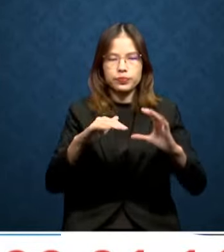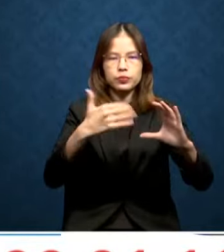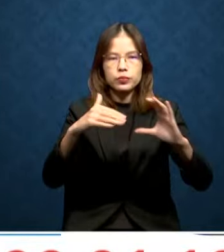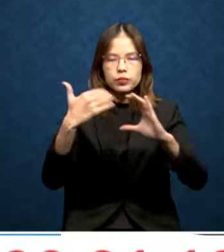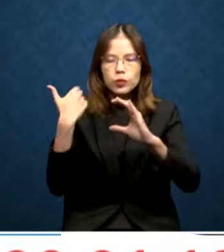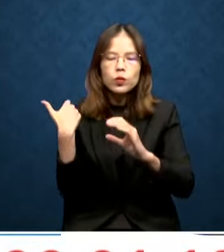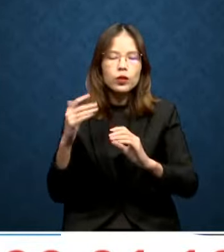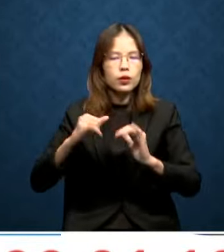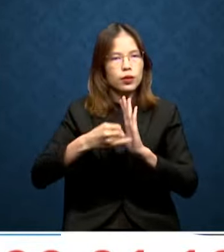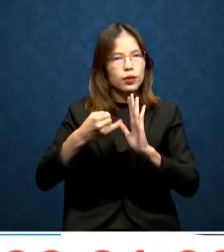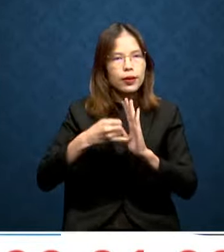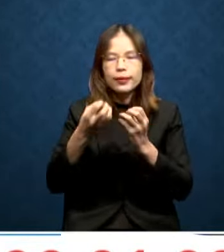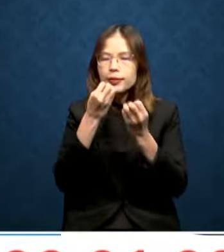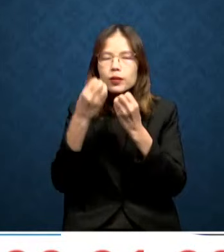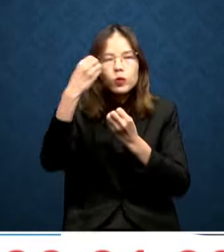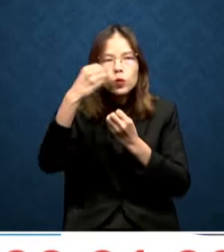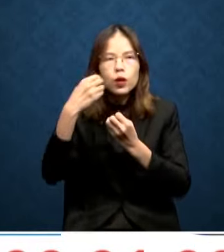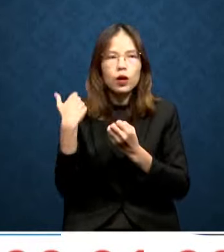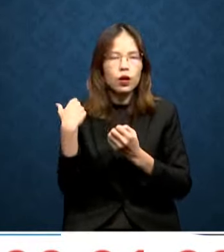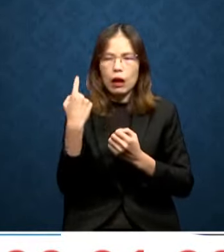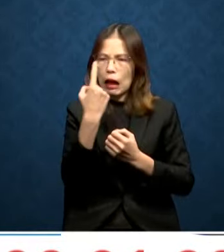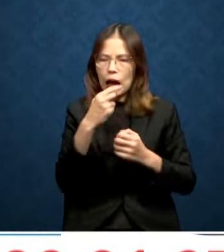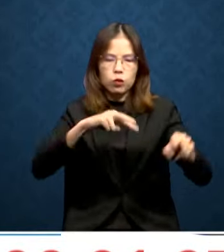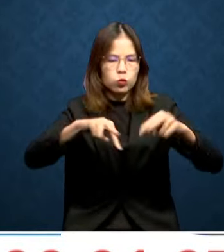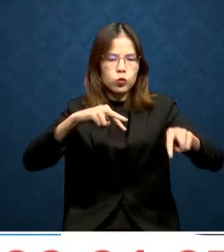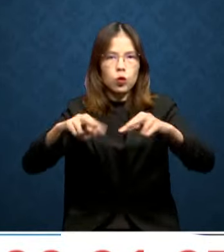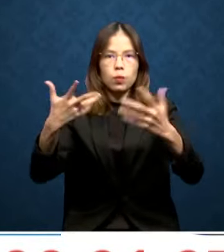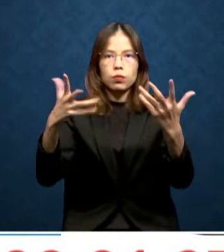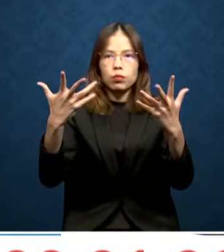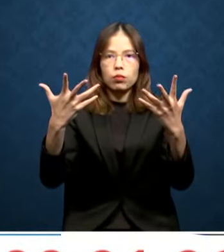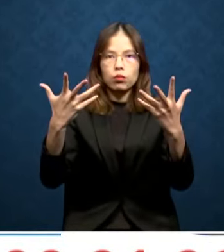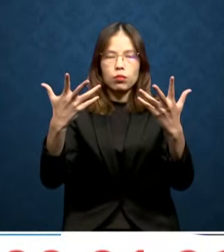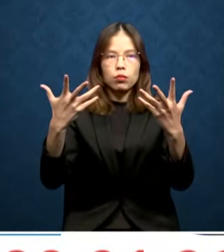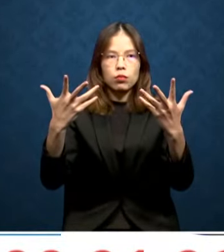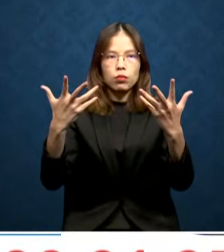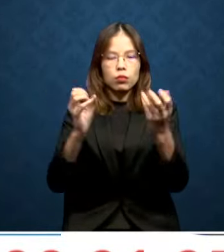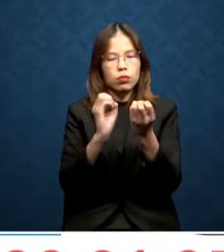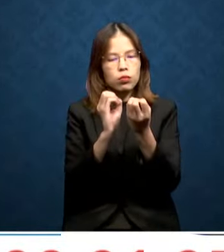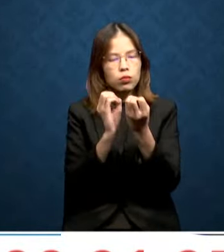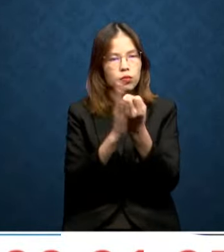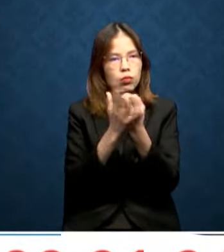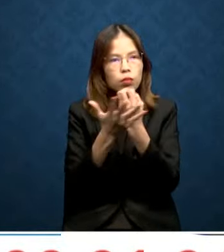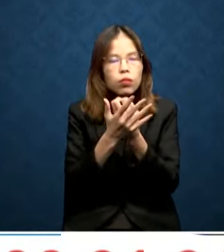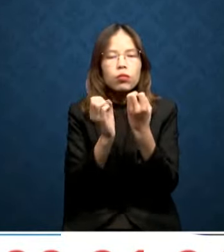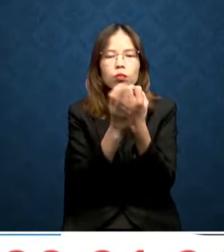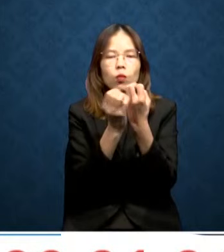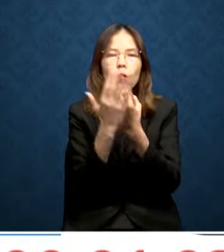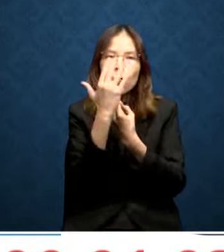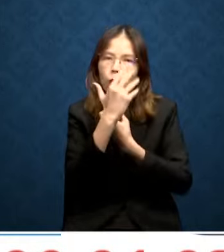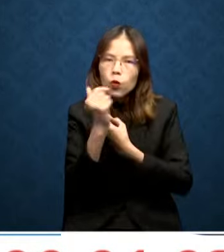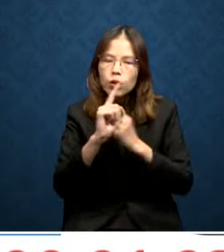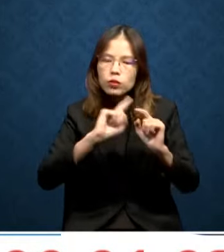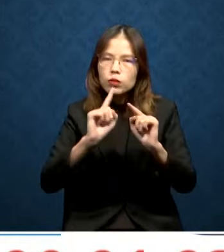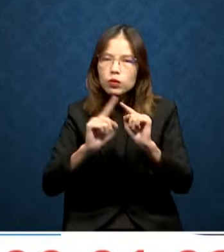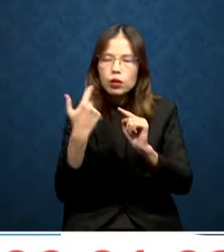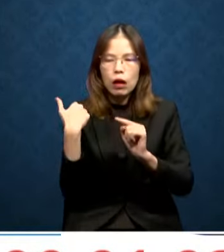และสะดวกเนี่ยไม่มีใครไปตรวจสอบนะคะเส้นทางของพืชผักเหล่านี้ผลไม้ที่สวยๆงามๆเห